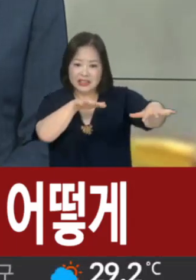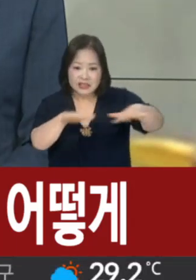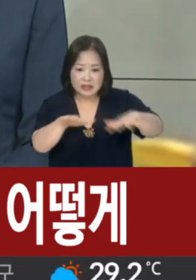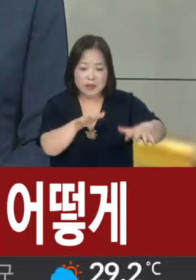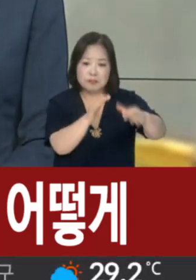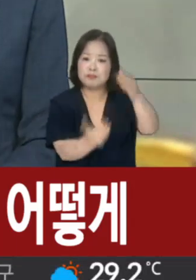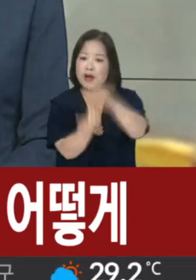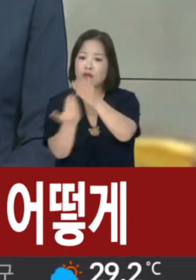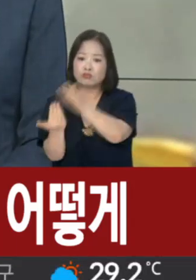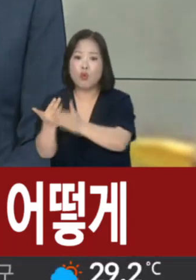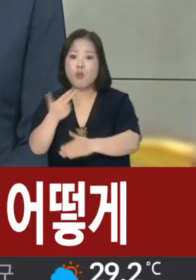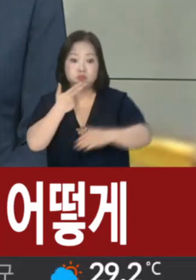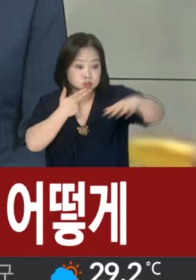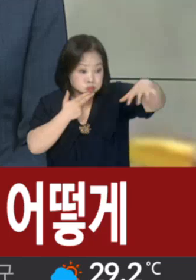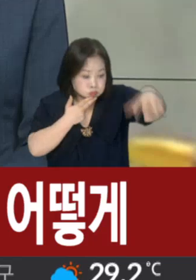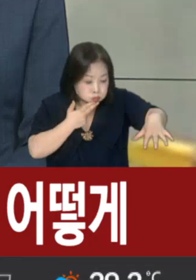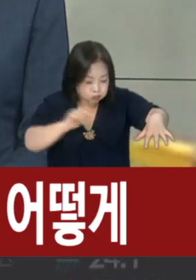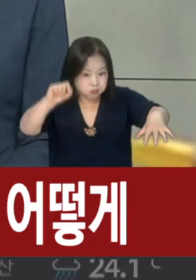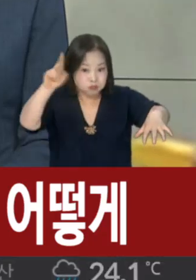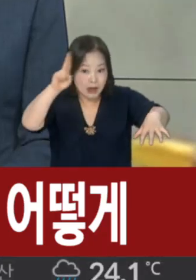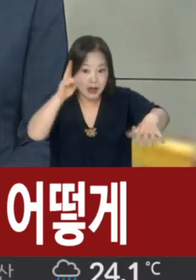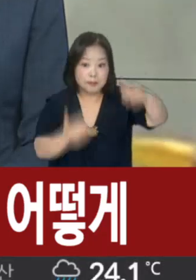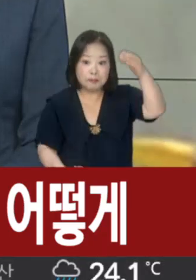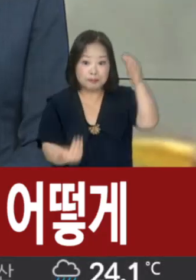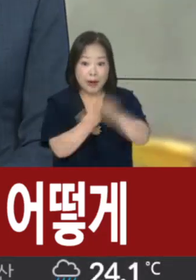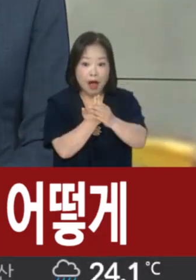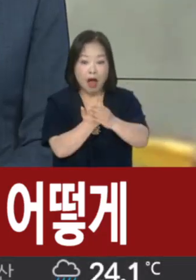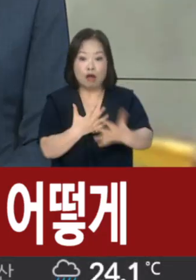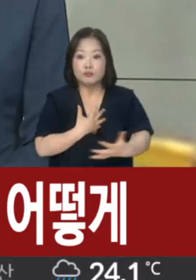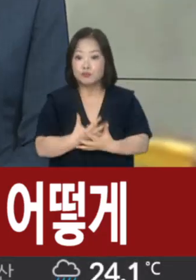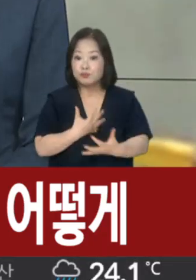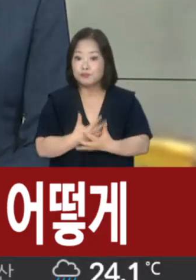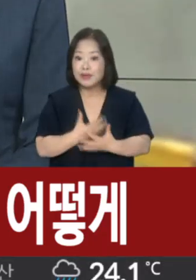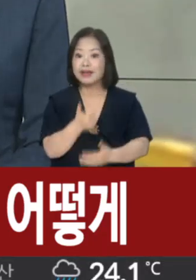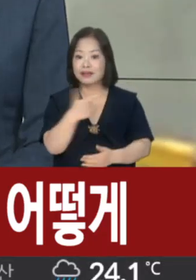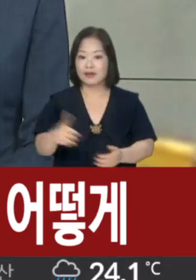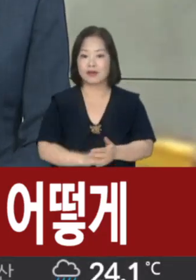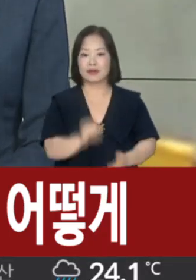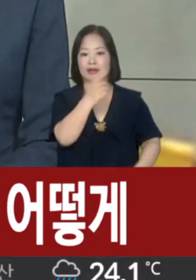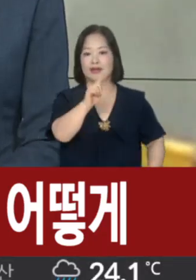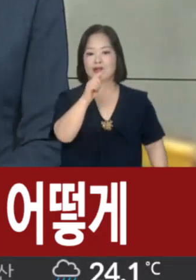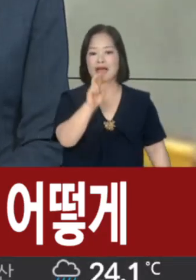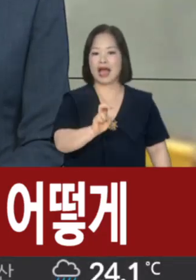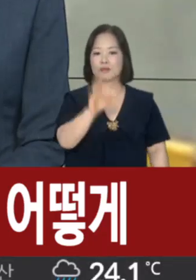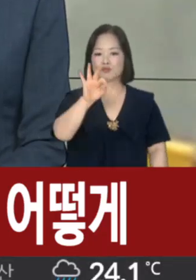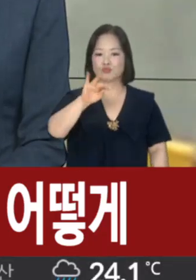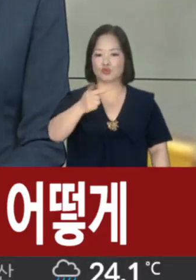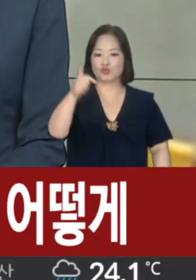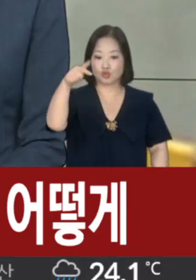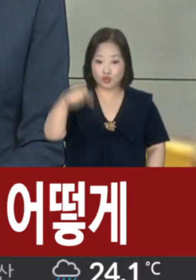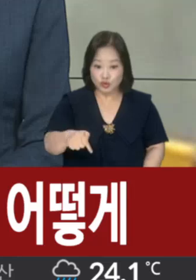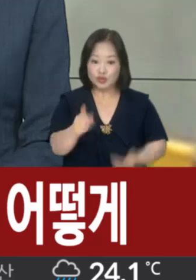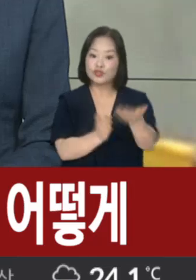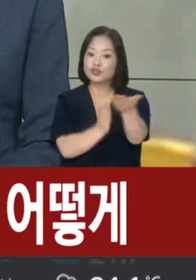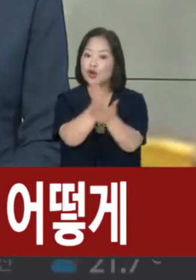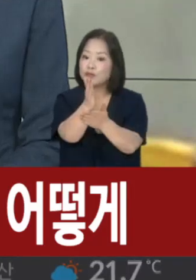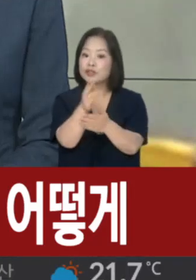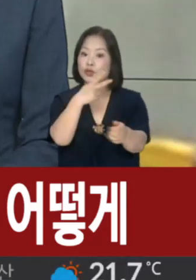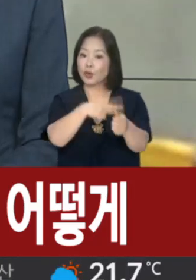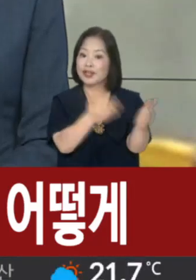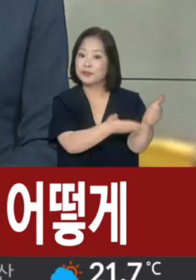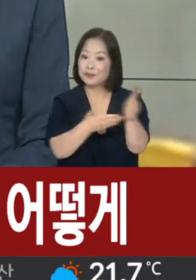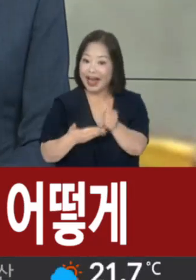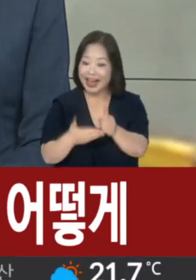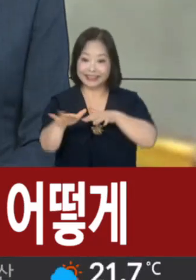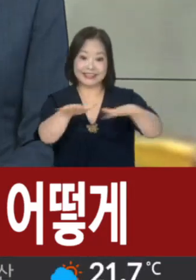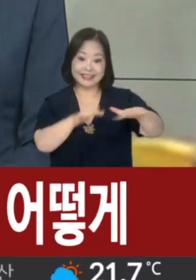자주 발생하지 않는 곳에서 난 지진이란 점에서 주목이 되는데요. 함흥구 을지대 바이오공학부 안전공학 전공 교수와